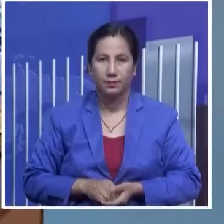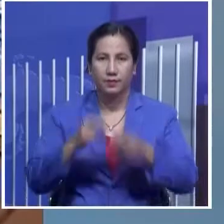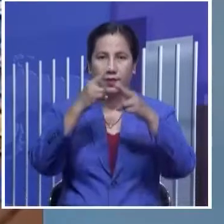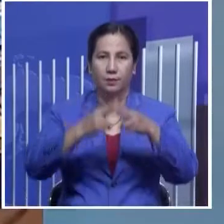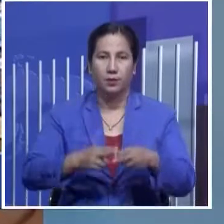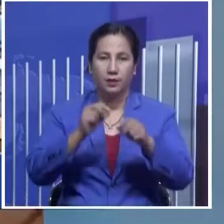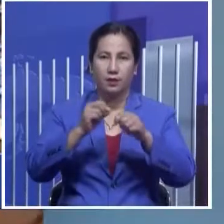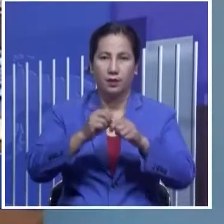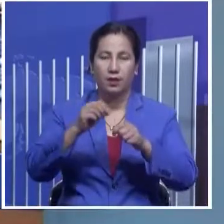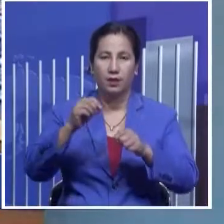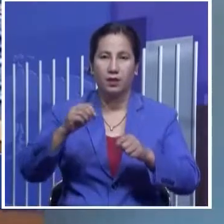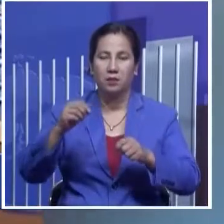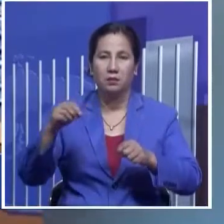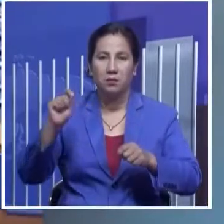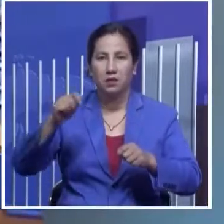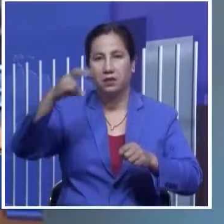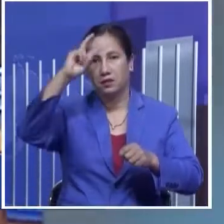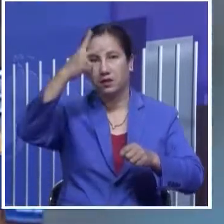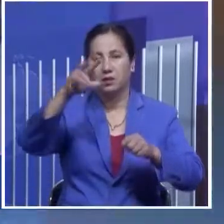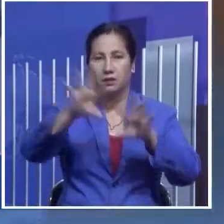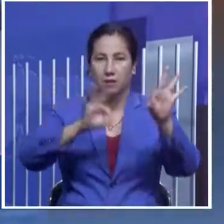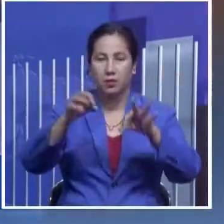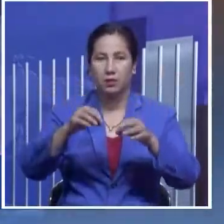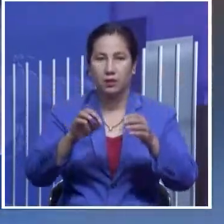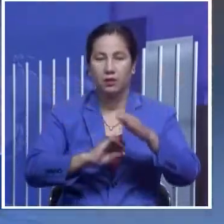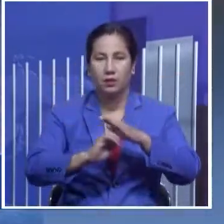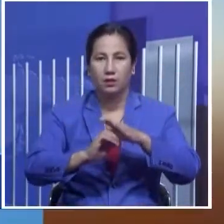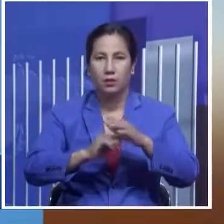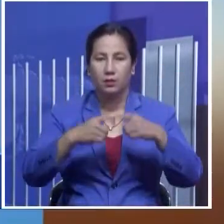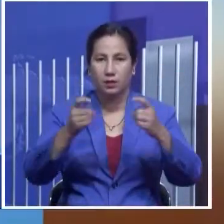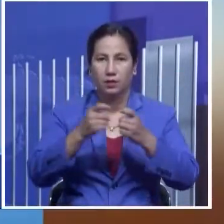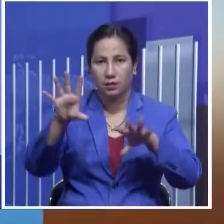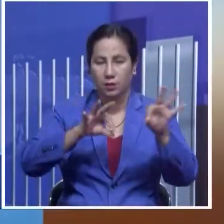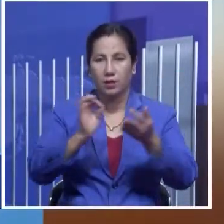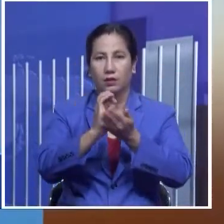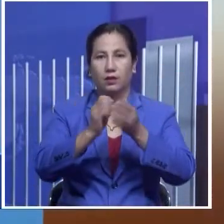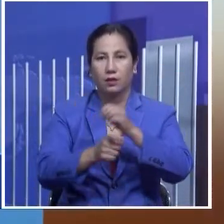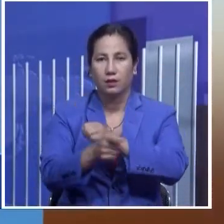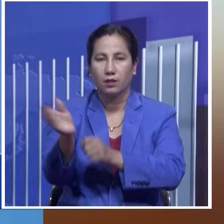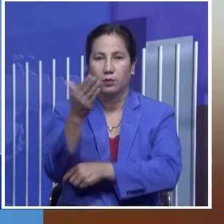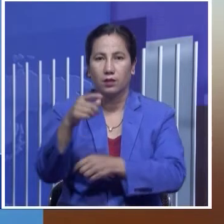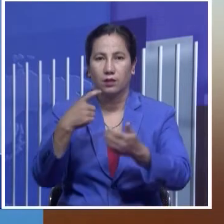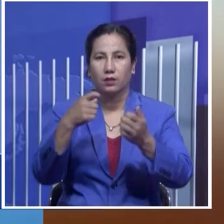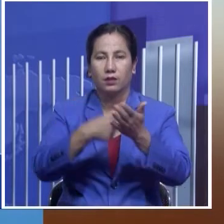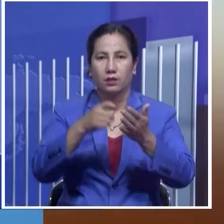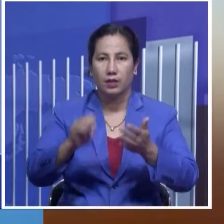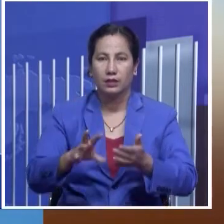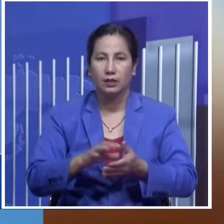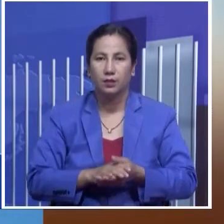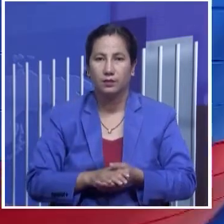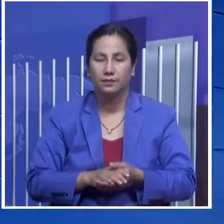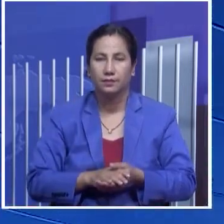बजेट निर्माणमा अनाधिकृत व्यक्तिको संलग्नताबारे छानबिन गर्न संसदीय समिति गठन। छानबिनलाई सहयोग गर्न अर्थमन्त्रीद्वारा राजीनामा।